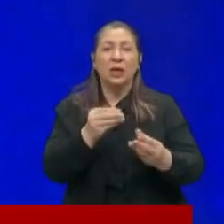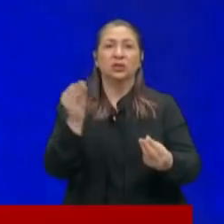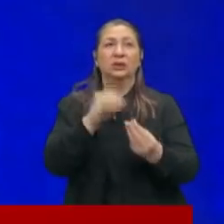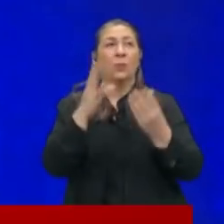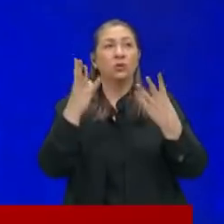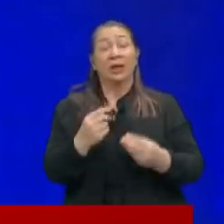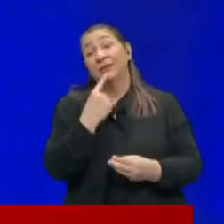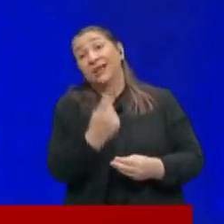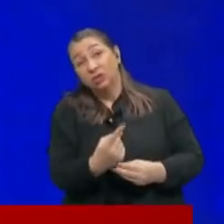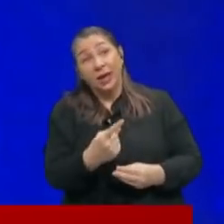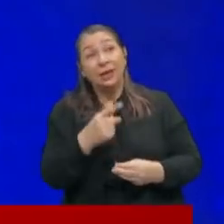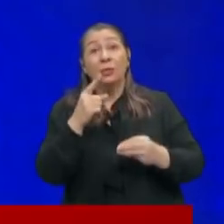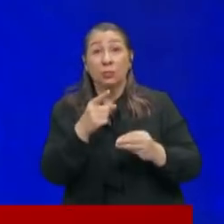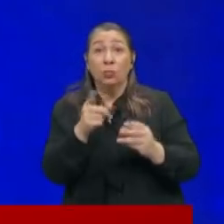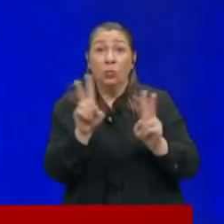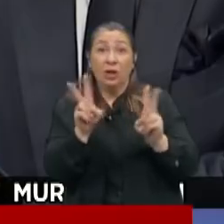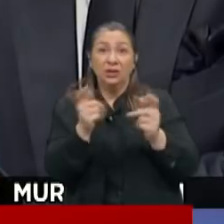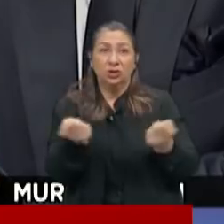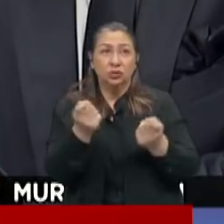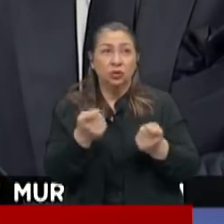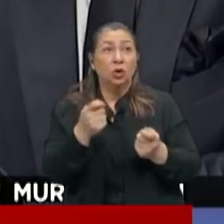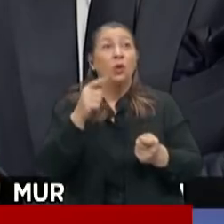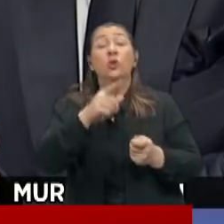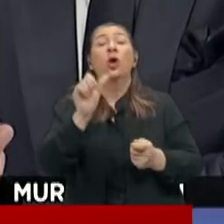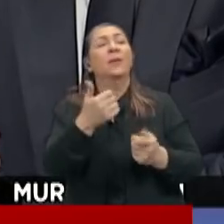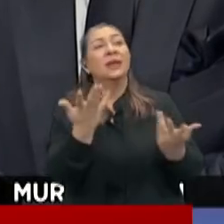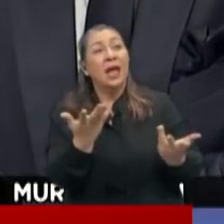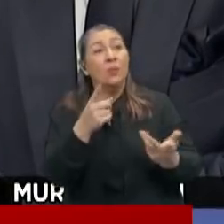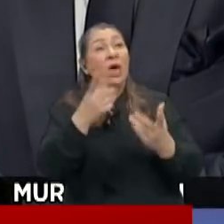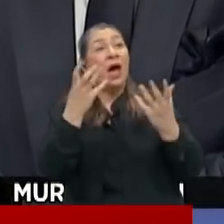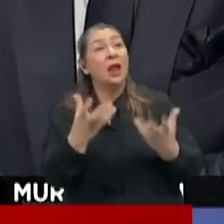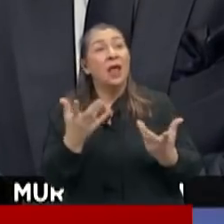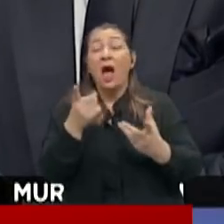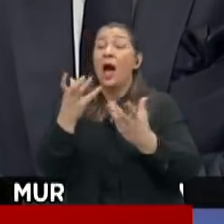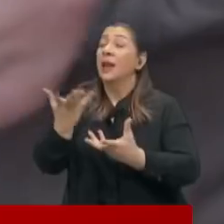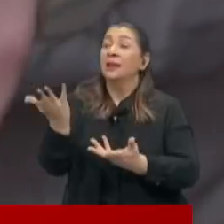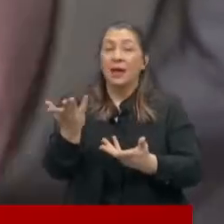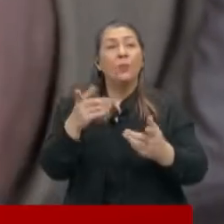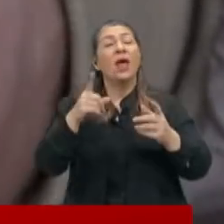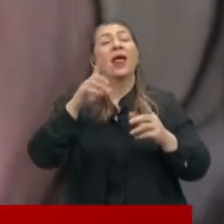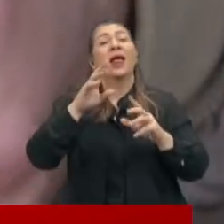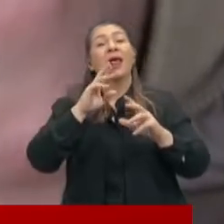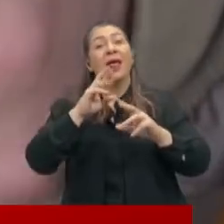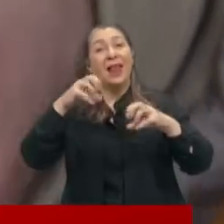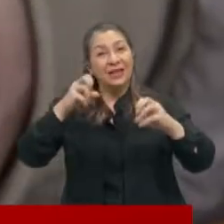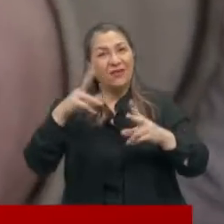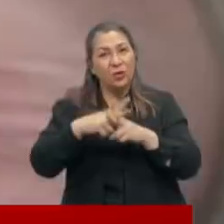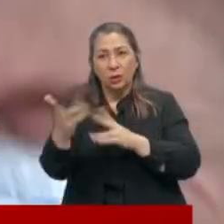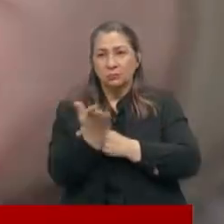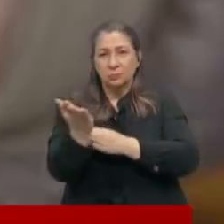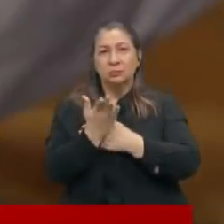tamam işte, yapılabilir denecek. Modelin üzerinde çalışılıyor. Evet, bunun bu önemi ne? Şimdi, bunun ağırlığı ne? Ağırlığı bu söylediğin şey. Elektrik faturaları